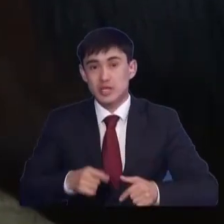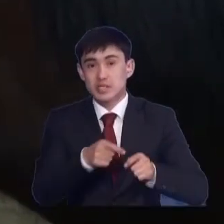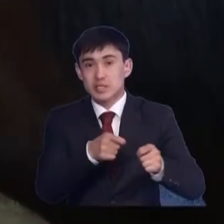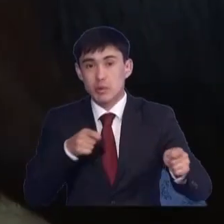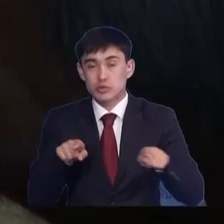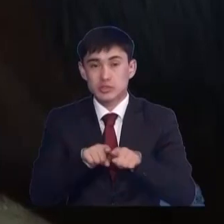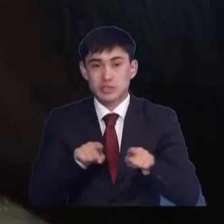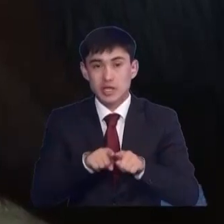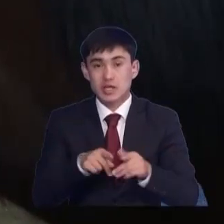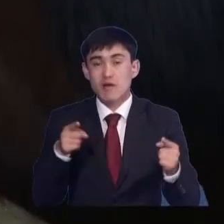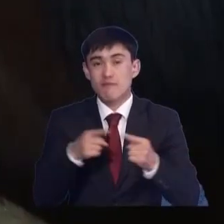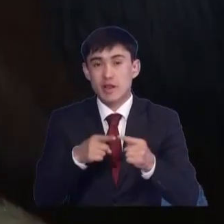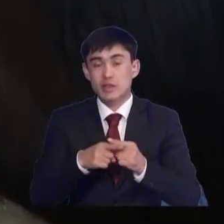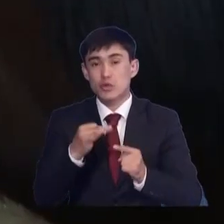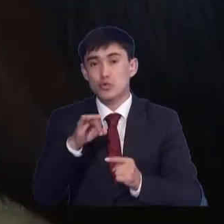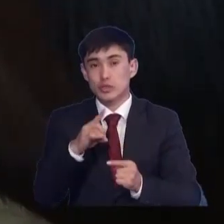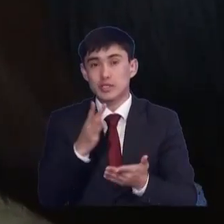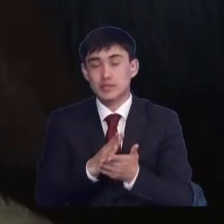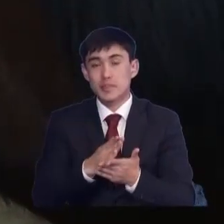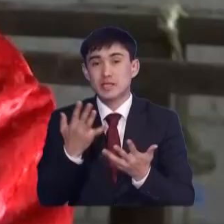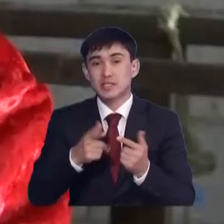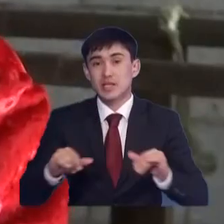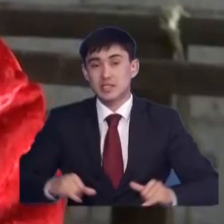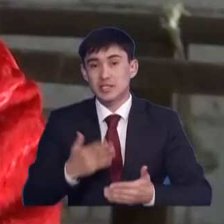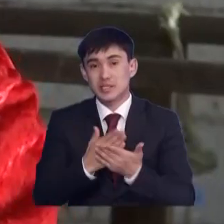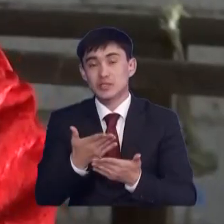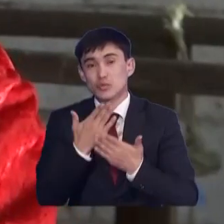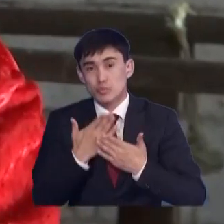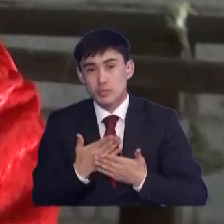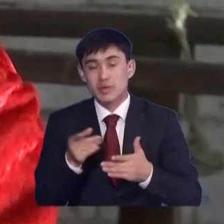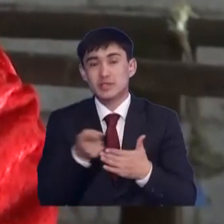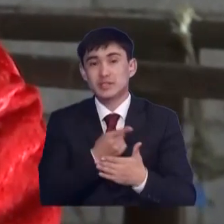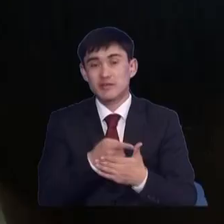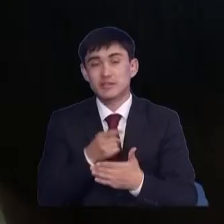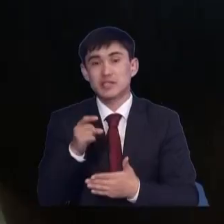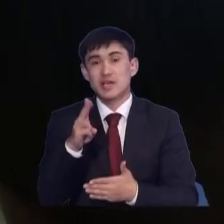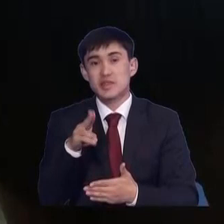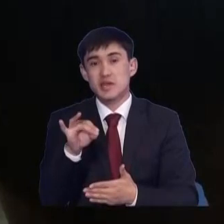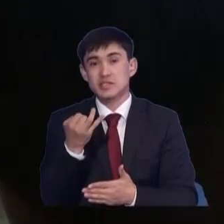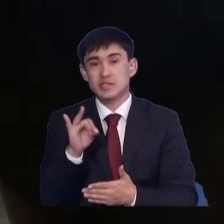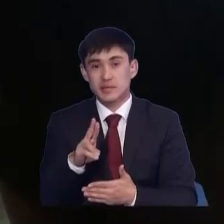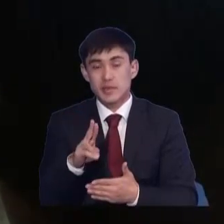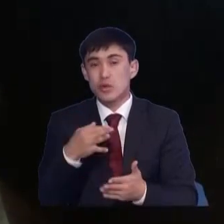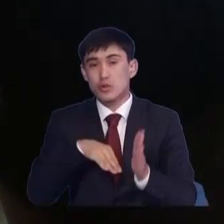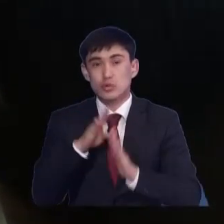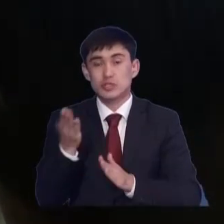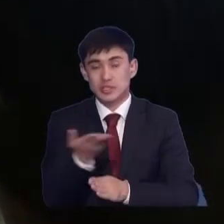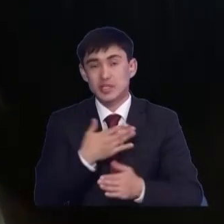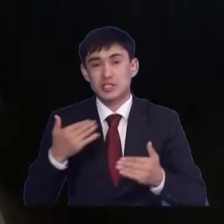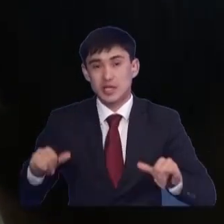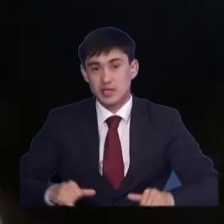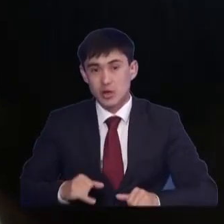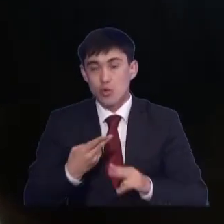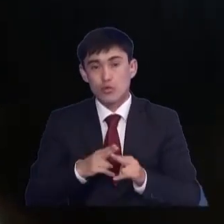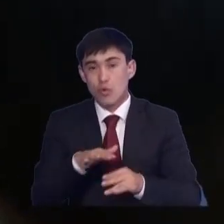лука. Также сдаем в аренду юрты. Среди лошадей у меня есть любимчик. Его зовут Дерзкий. Думаю, что он самый лучший среди наших коней. У